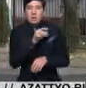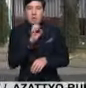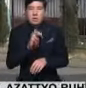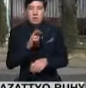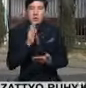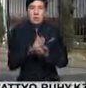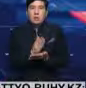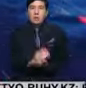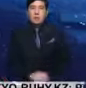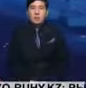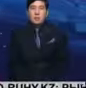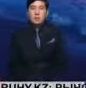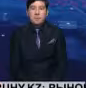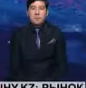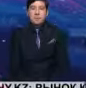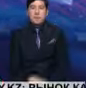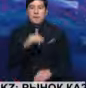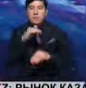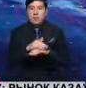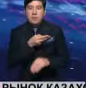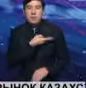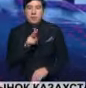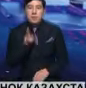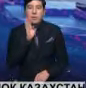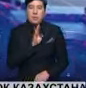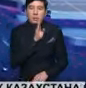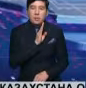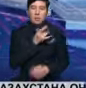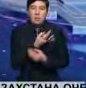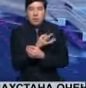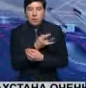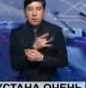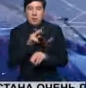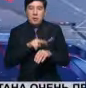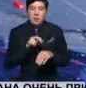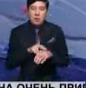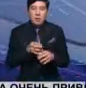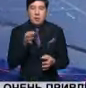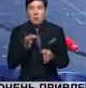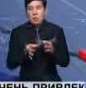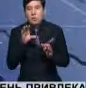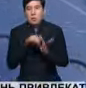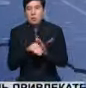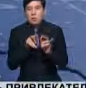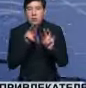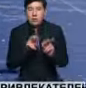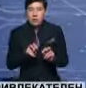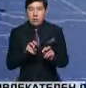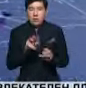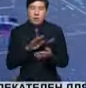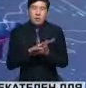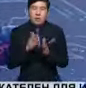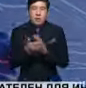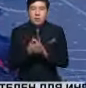уголовное дело. По факту убийства матерью новорожденного ребенка полицией возбуждено уголовное дело. В ходе разыскных мероприятий